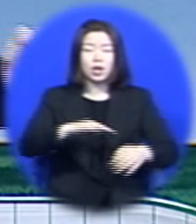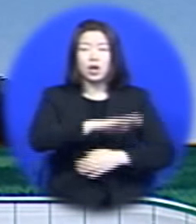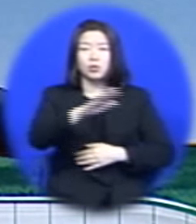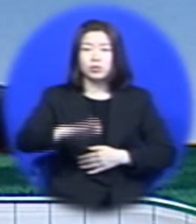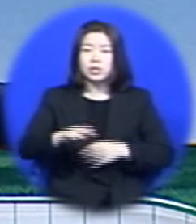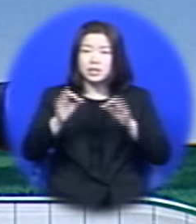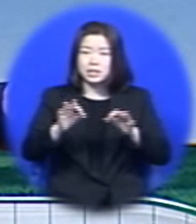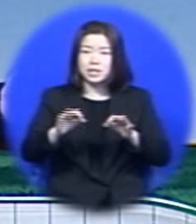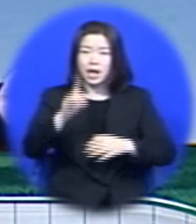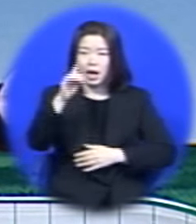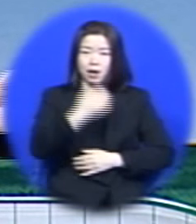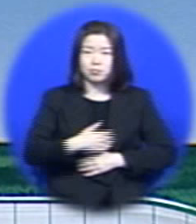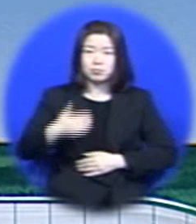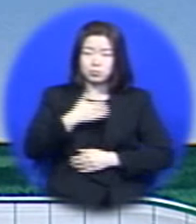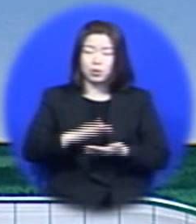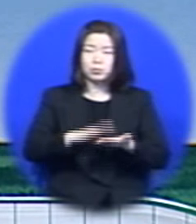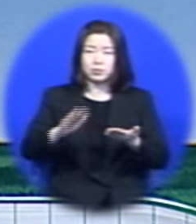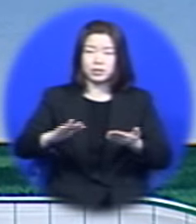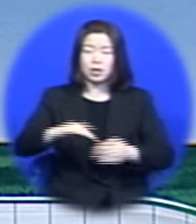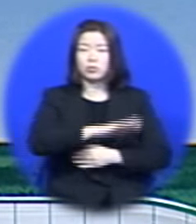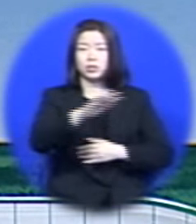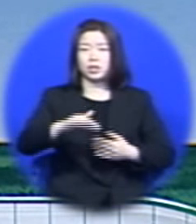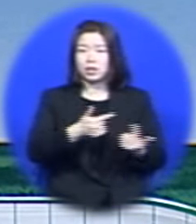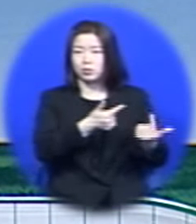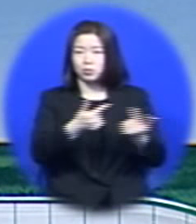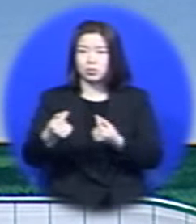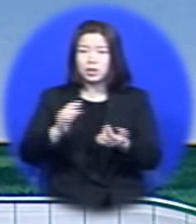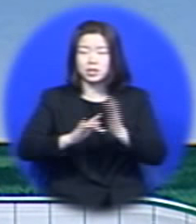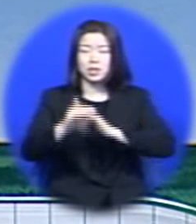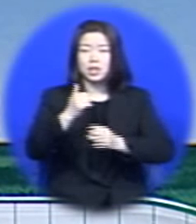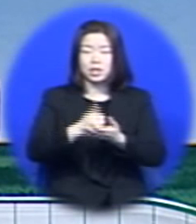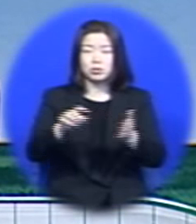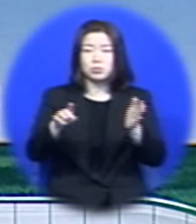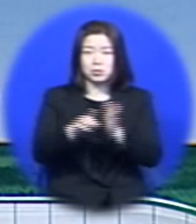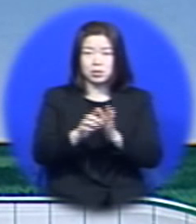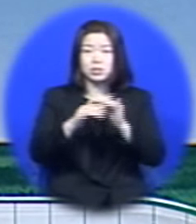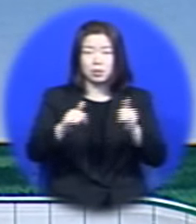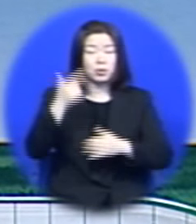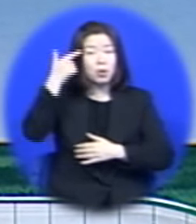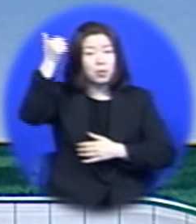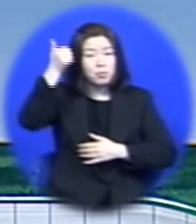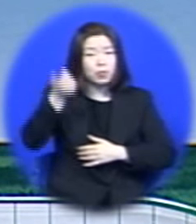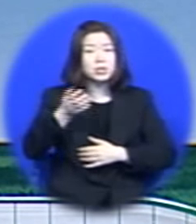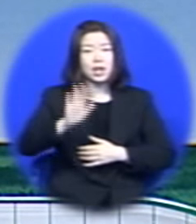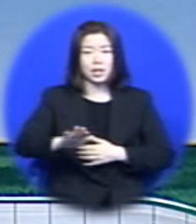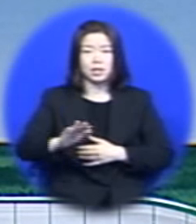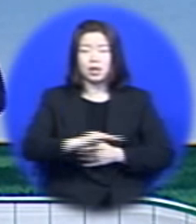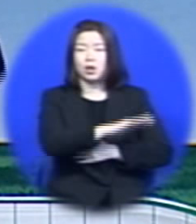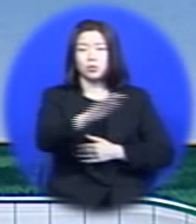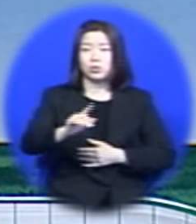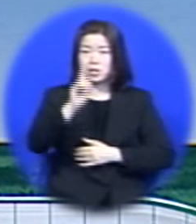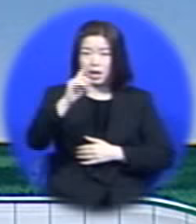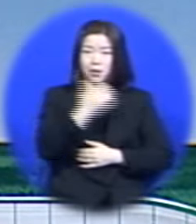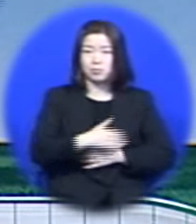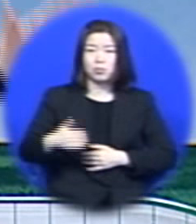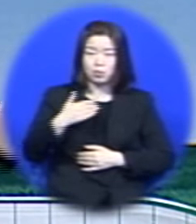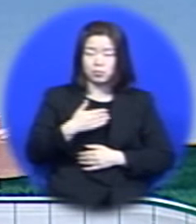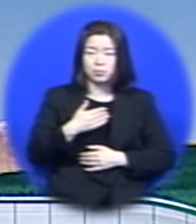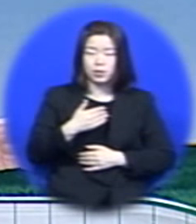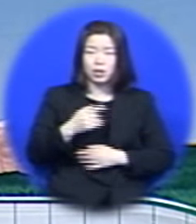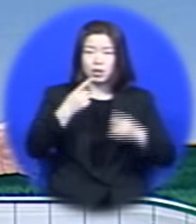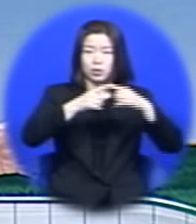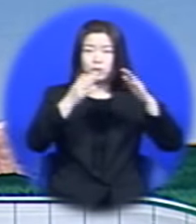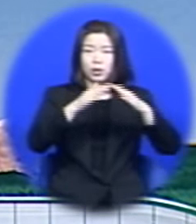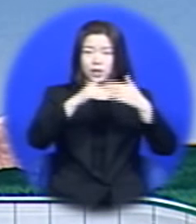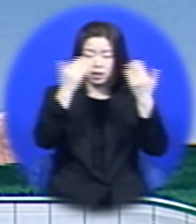이제 한 몸입니다. 우리가 다 예수 믿는 사람이고 그것도 목사인데 우리 한 몸입니다. 우리 교회가 다 한